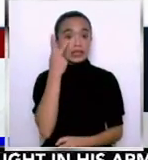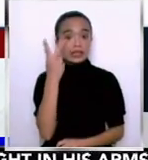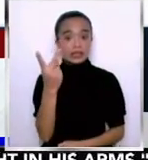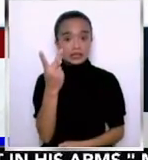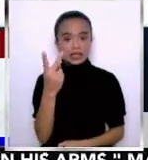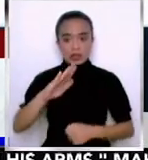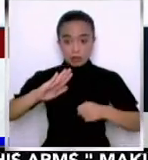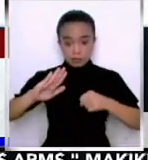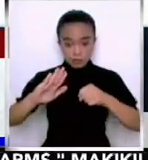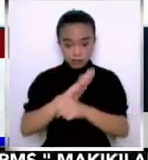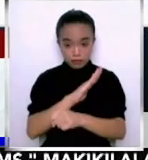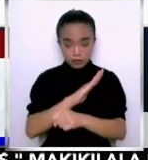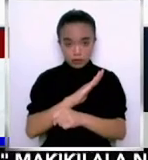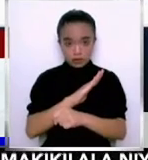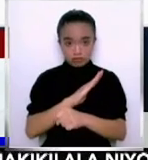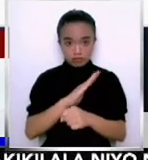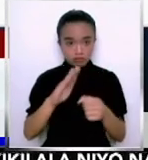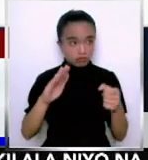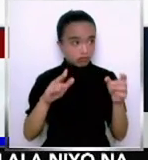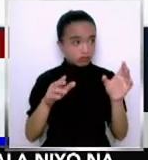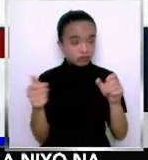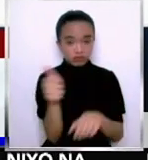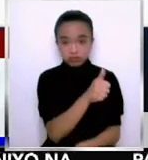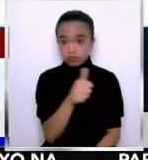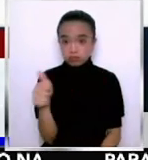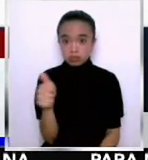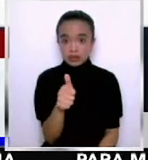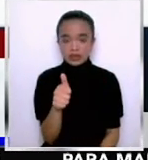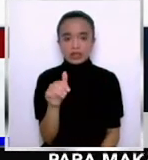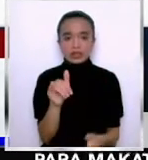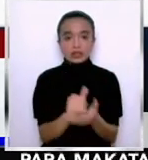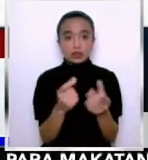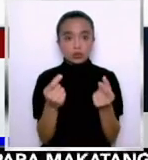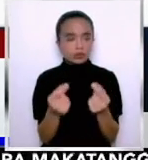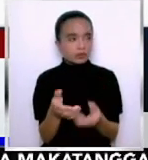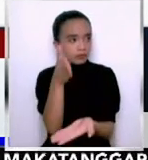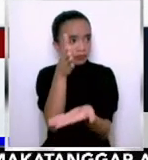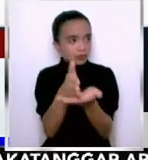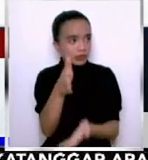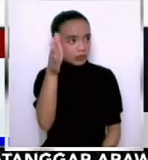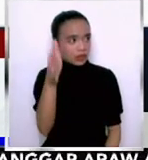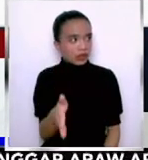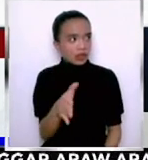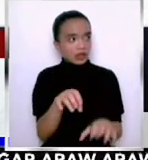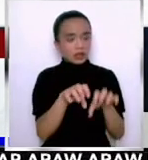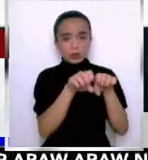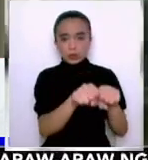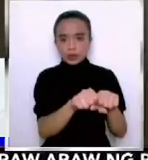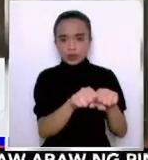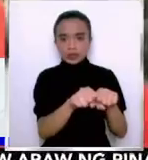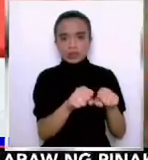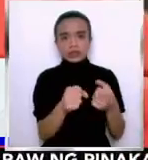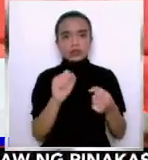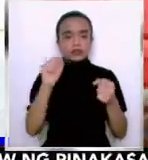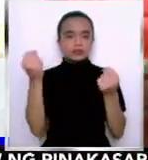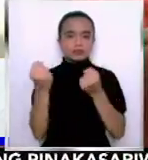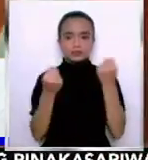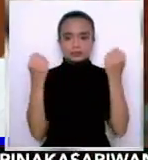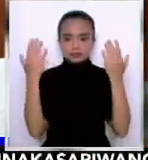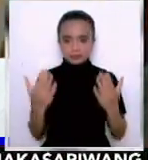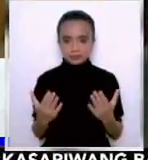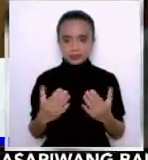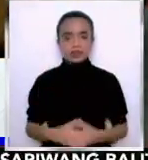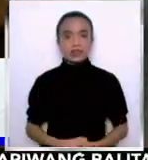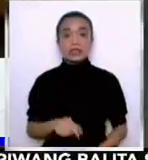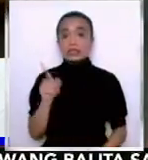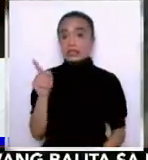yung nakasakay, yan po ay pinaparat, nauhuli po yung driver. Napansin din mismo ng